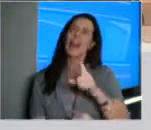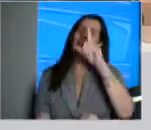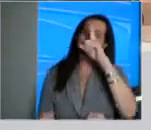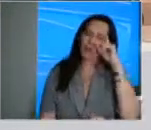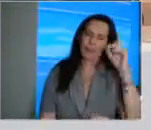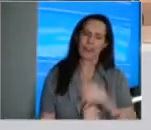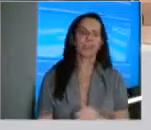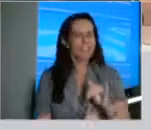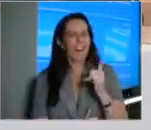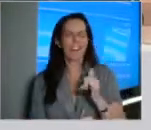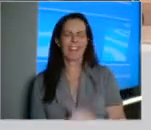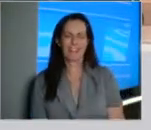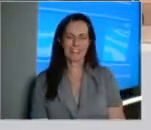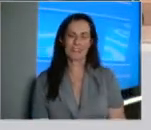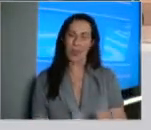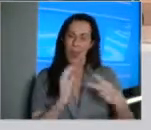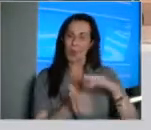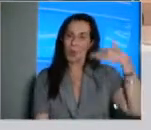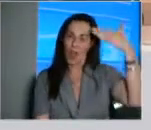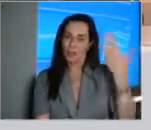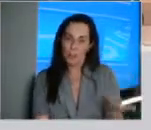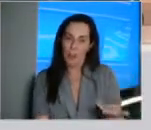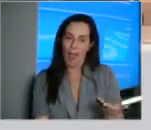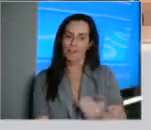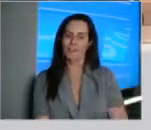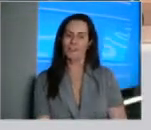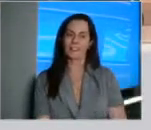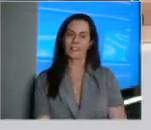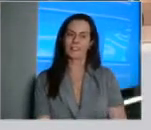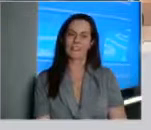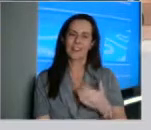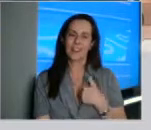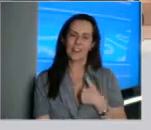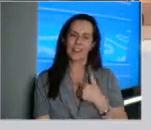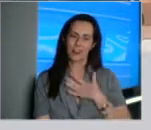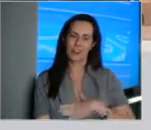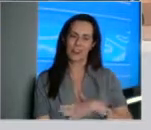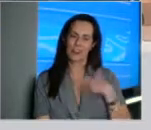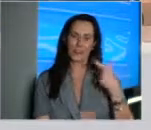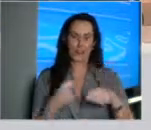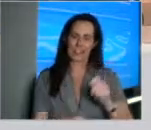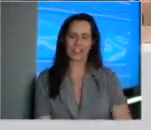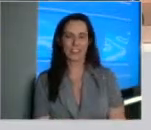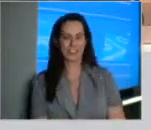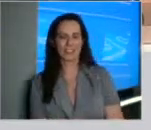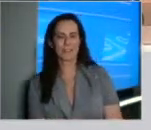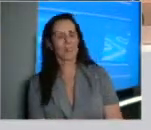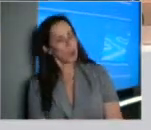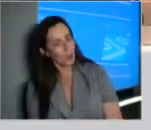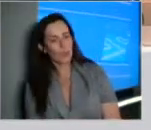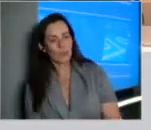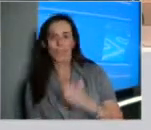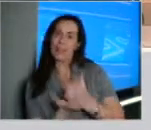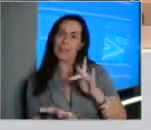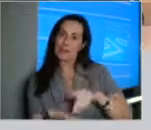כן. תוכניות לעתיד אחרות? אני הייתי רוצה להיות חברת כנסת. חברת כנסת, נו, את כבר